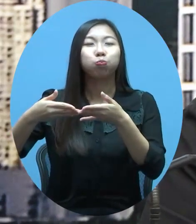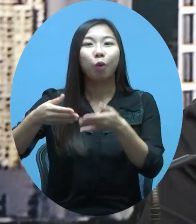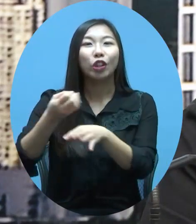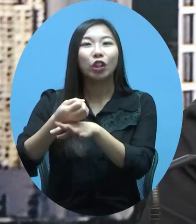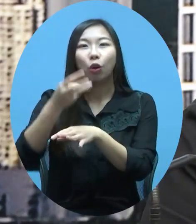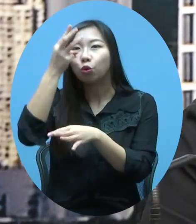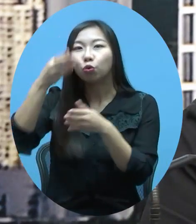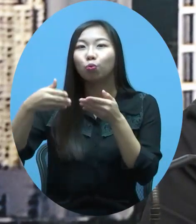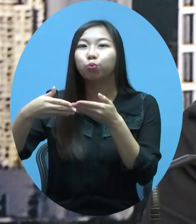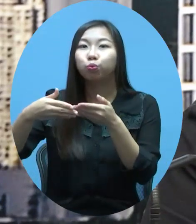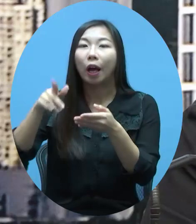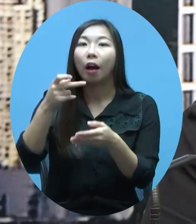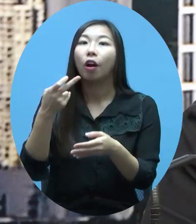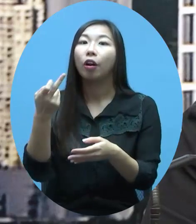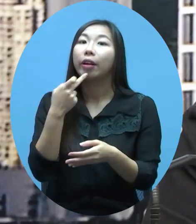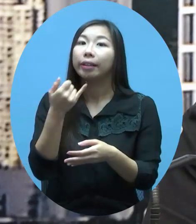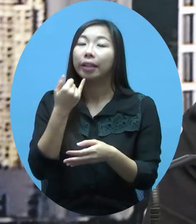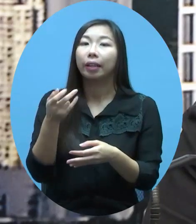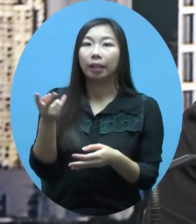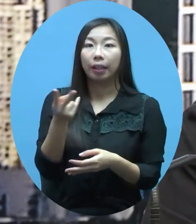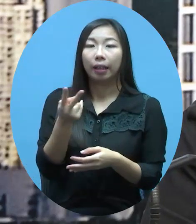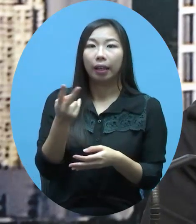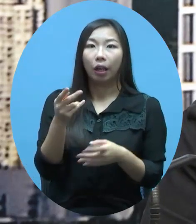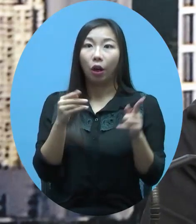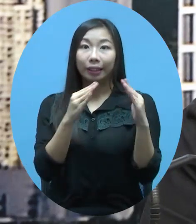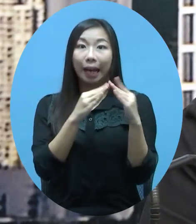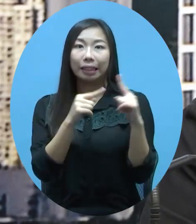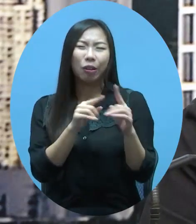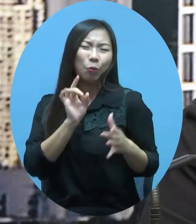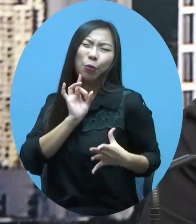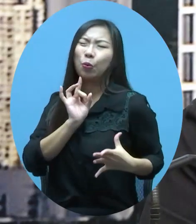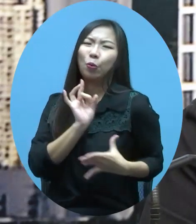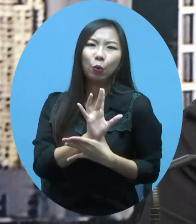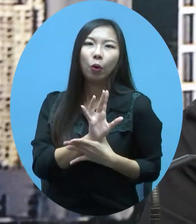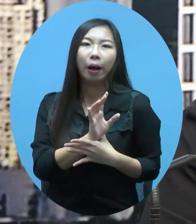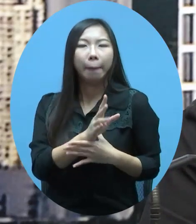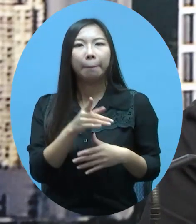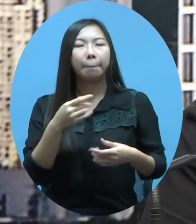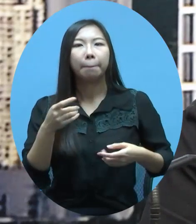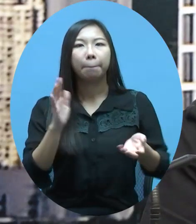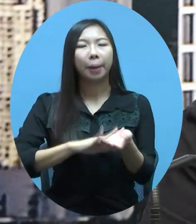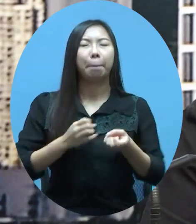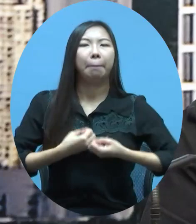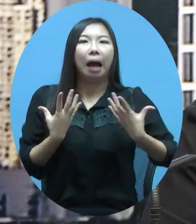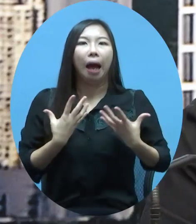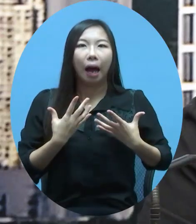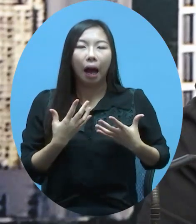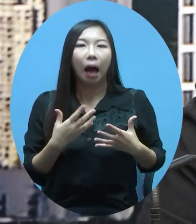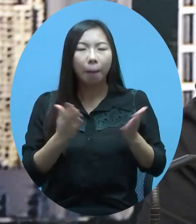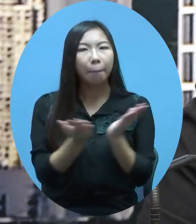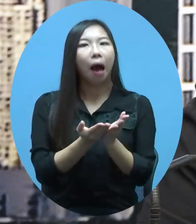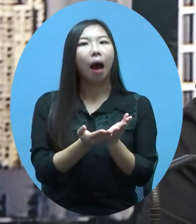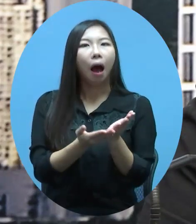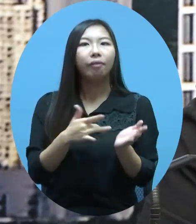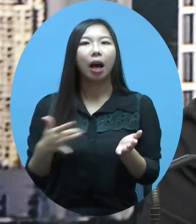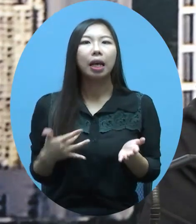弟咧就佢嘅屋企人咧就係好早期就係已經發病咧，就係已經確診嘅。咁所